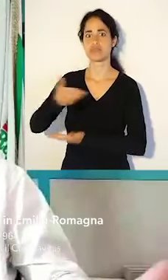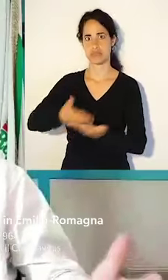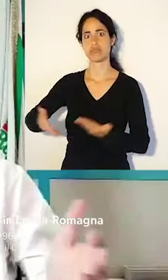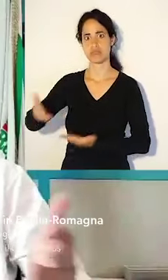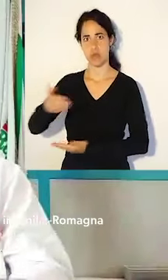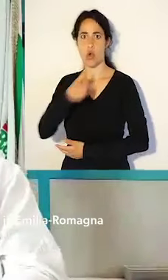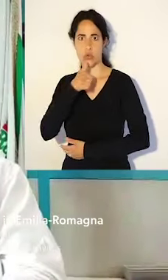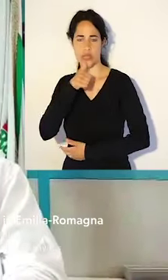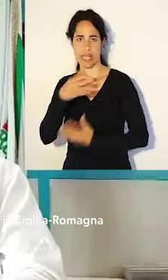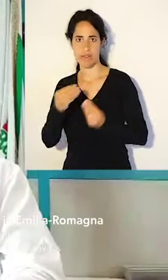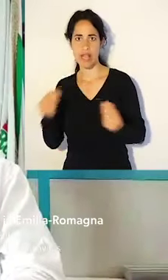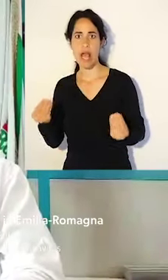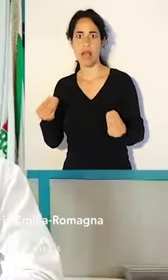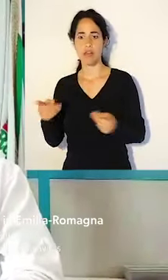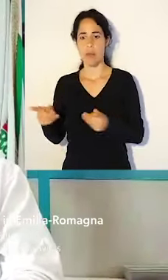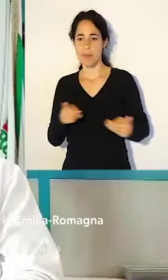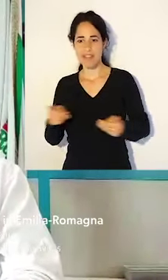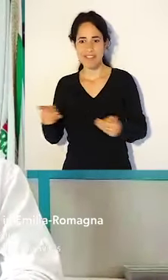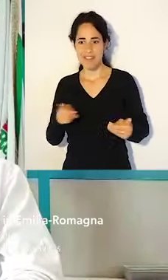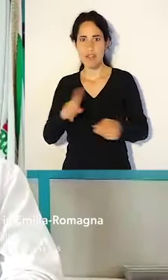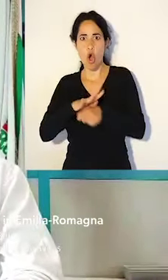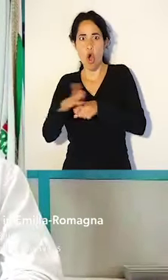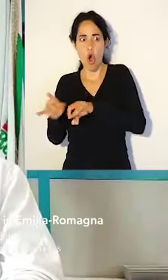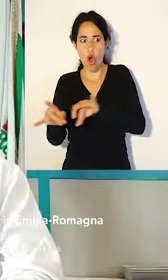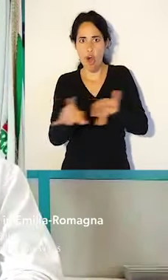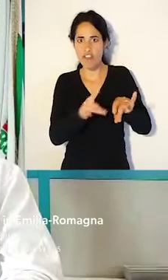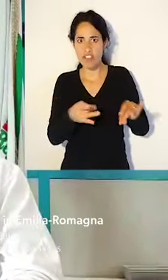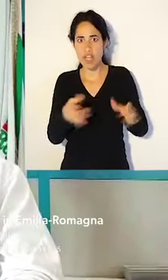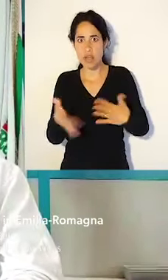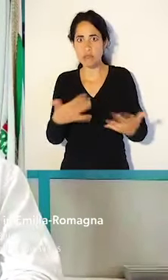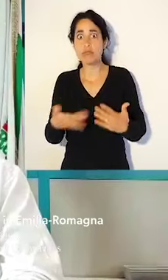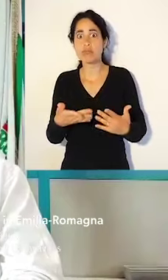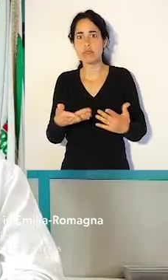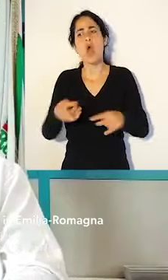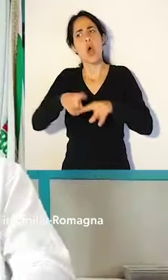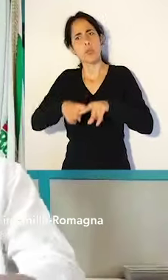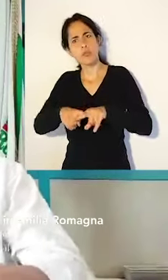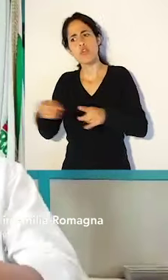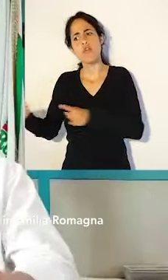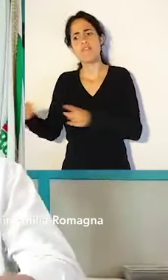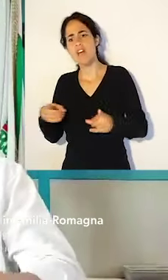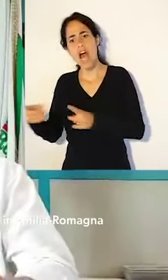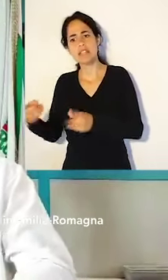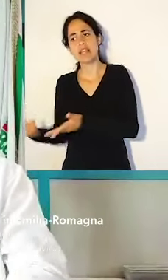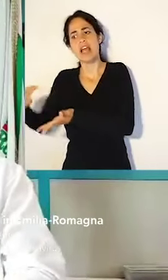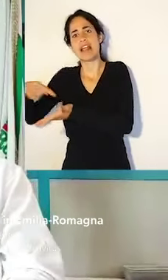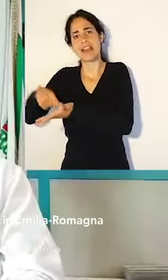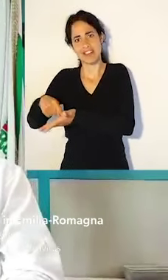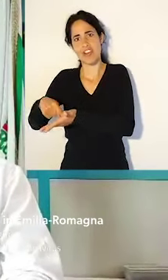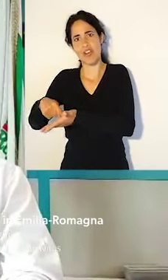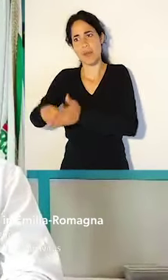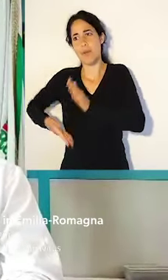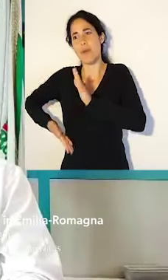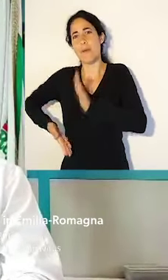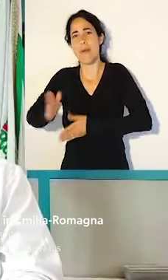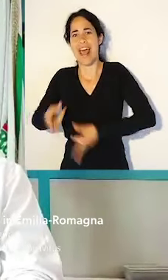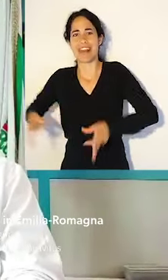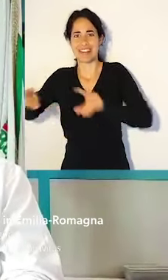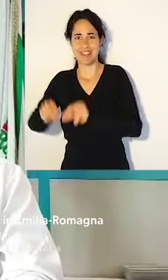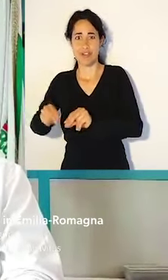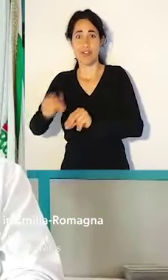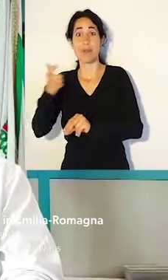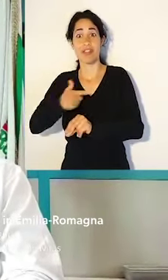fase dell'epidemia sia anche per la fase della ripartenza delle prestazioni erogate per recuperare appunto ciò che era